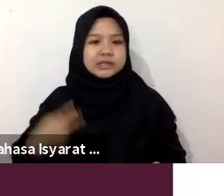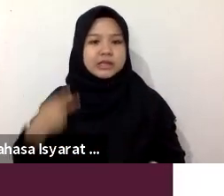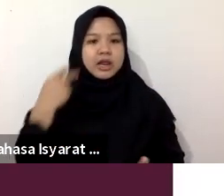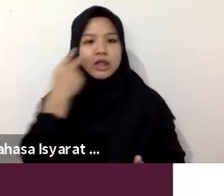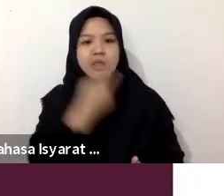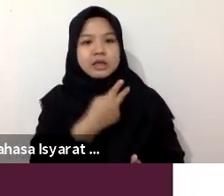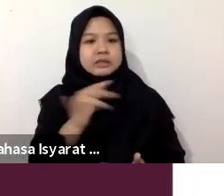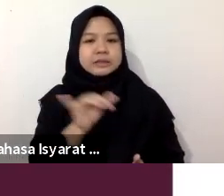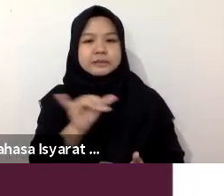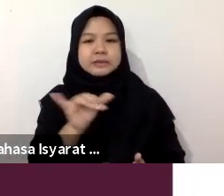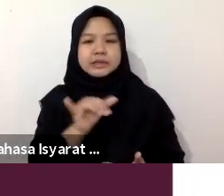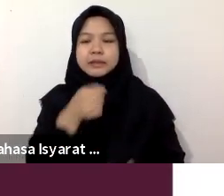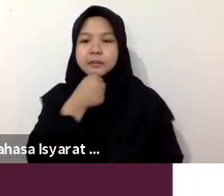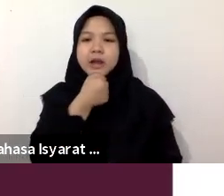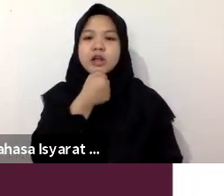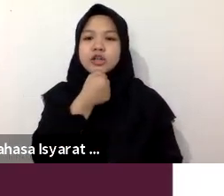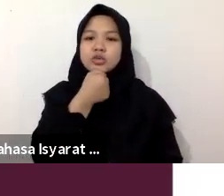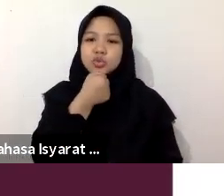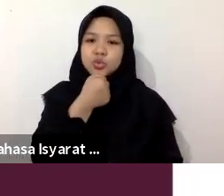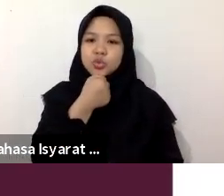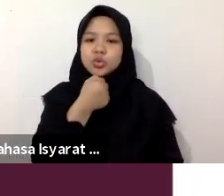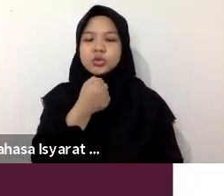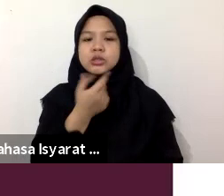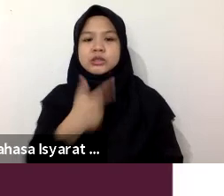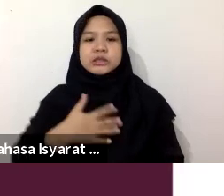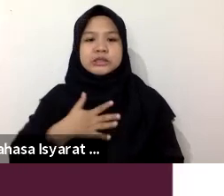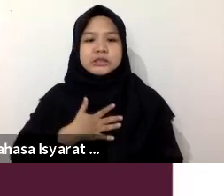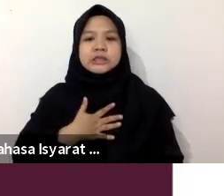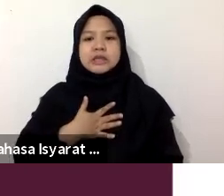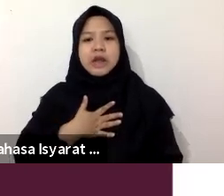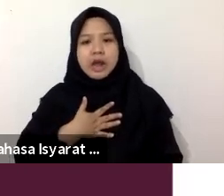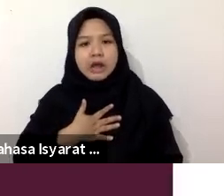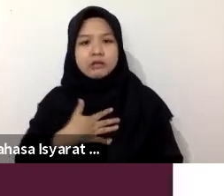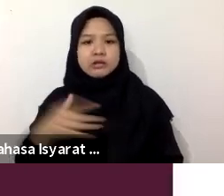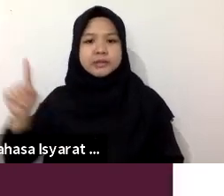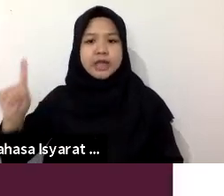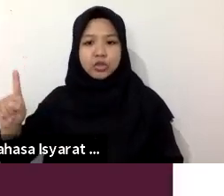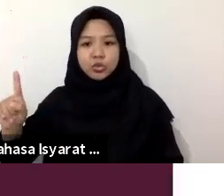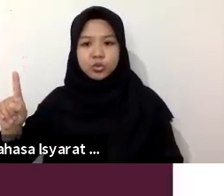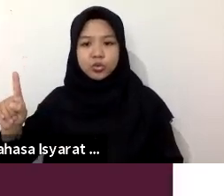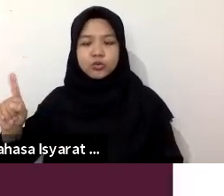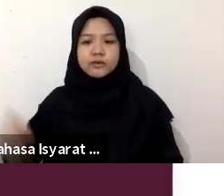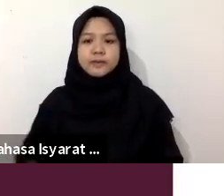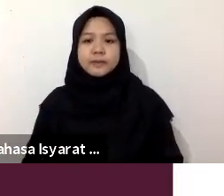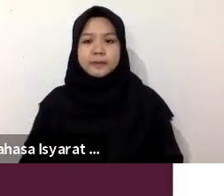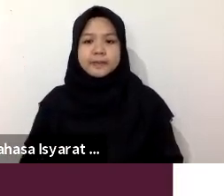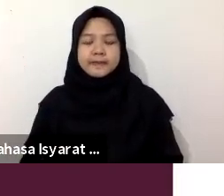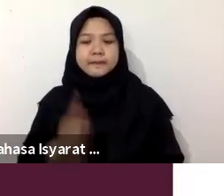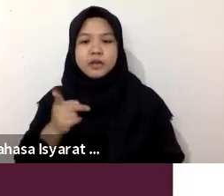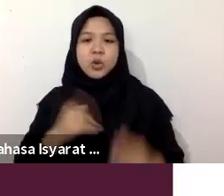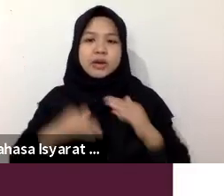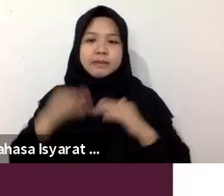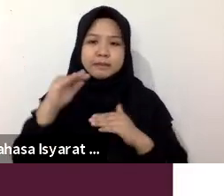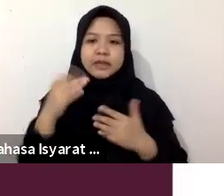gejala seperti batuk gitu ya, sesak, ini juga ada 1. Kalau dia lebih atau sama